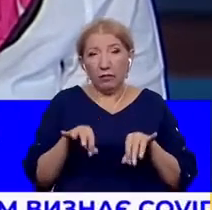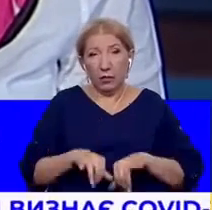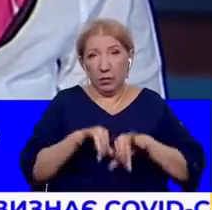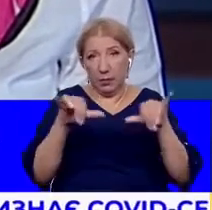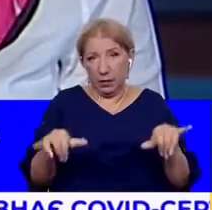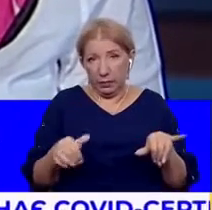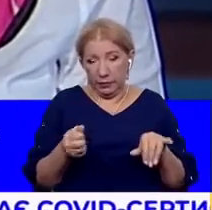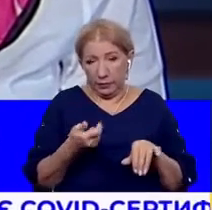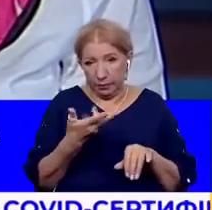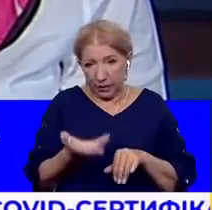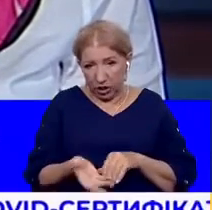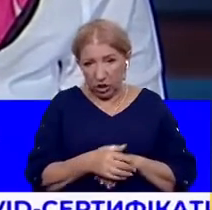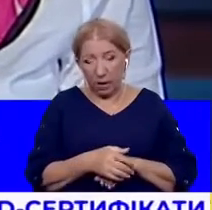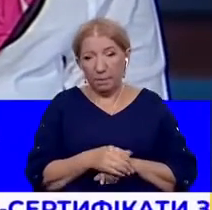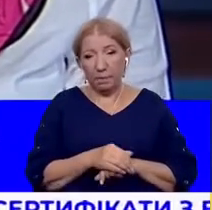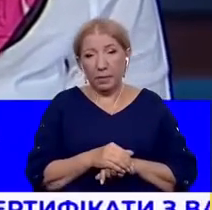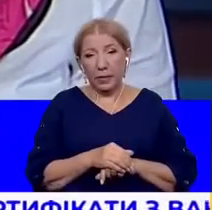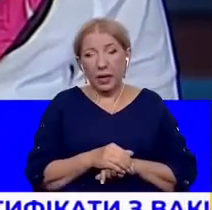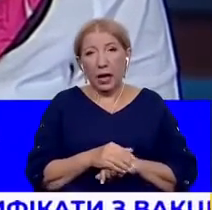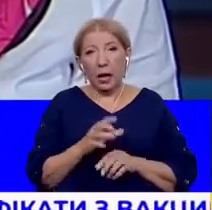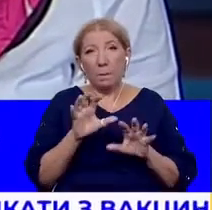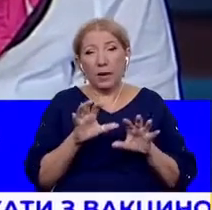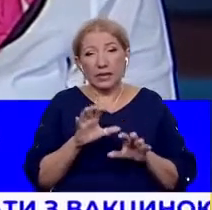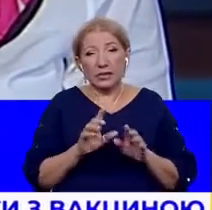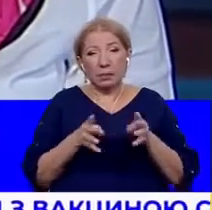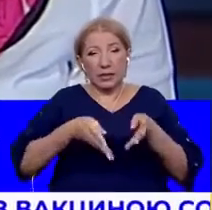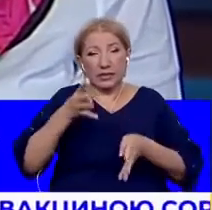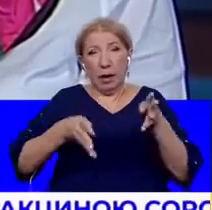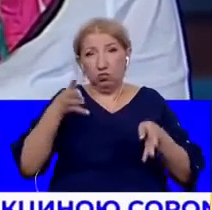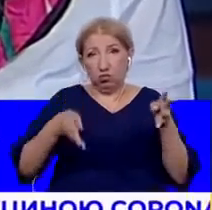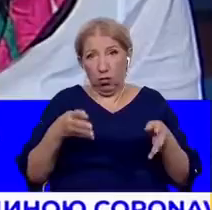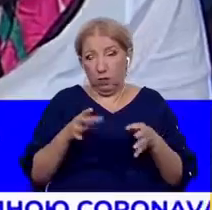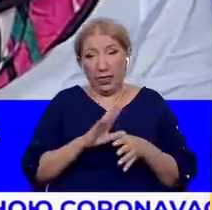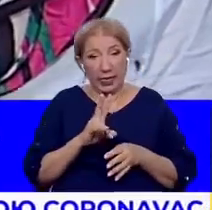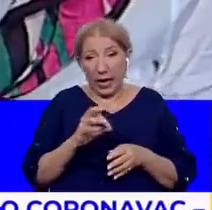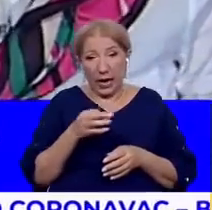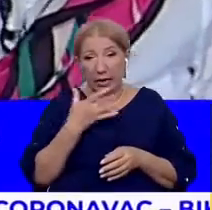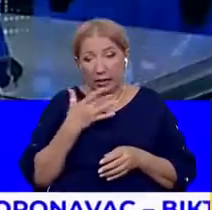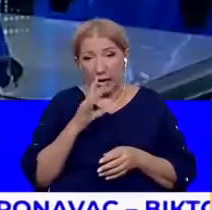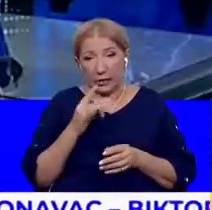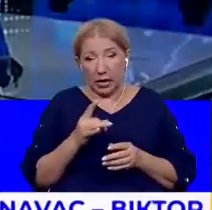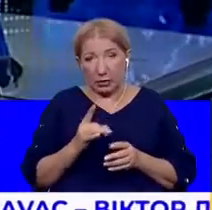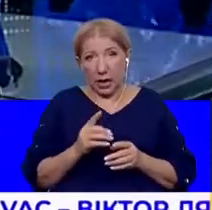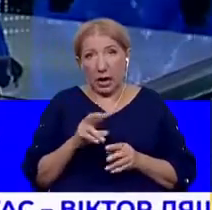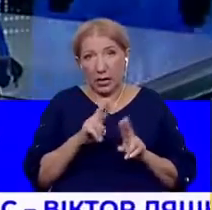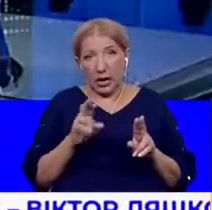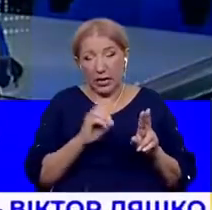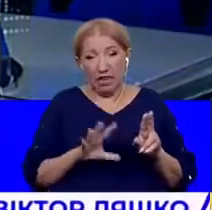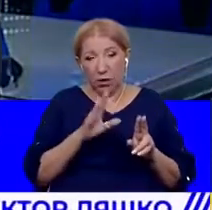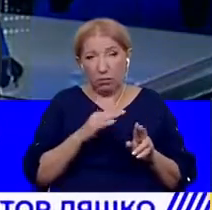не радянські, кількість автомобілів не радянські. Принцип забудови, він теж уже не радянський, а цілком